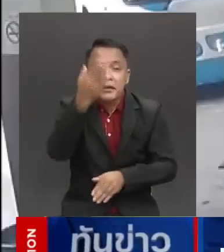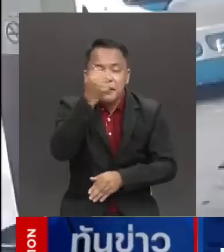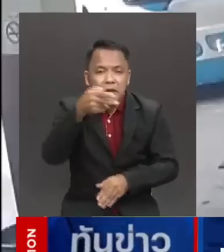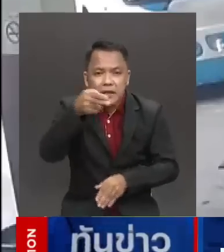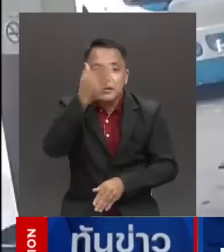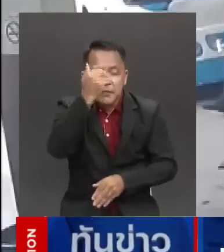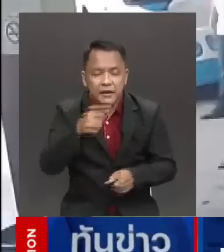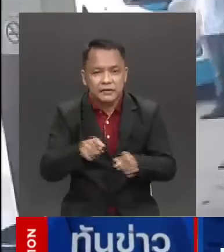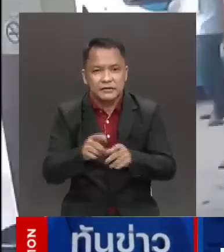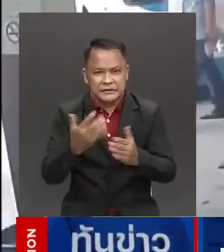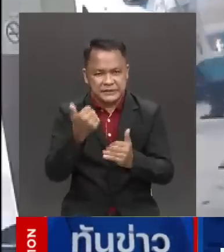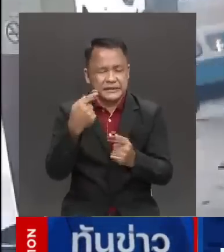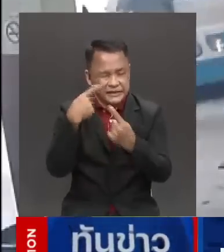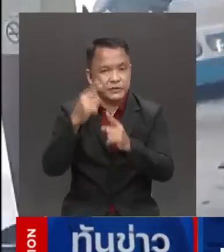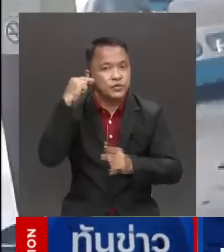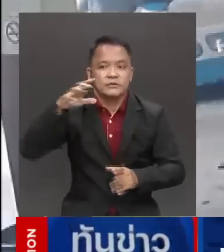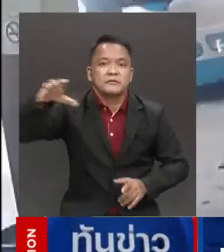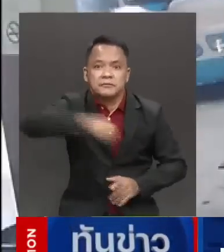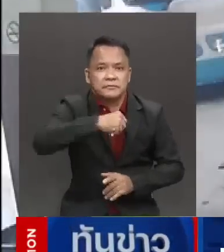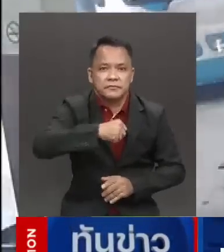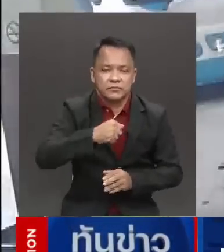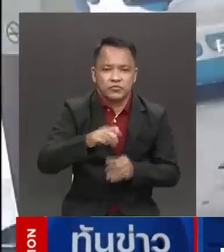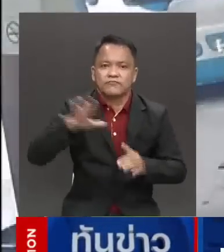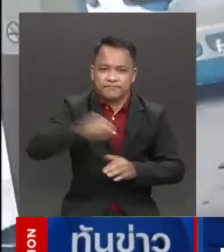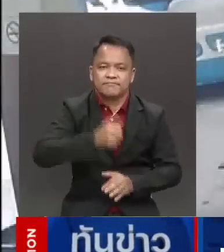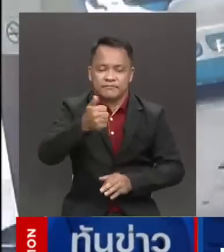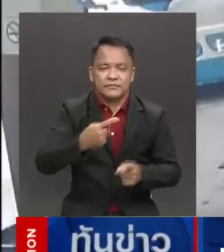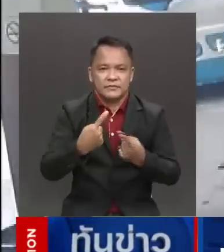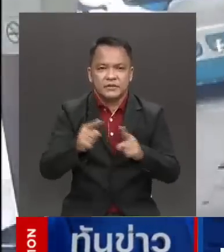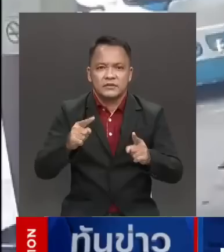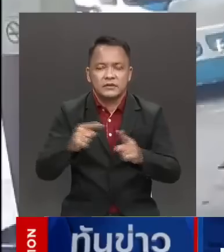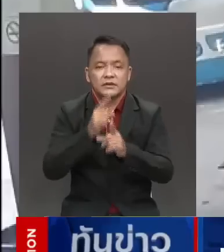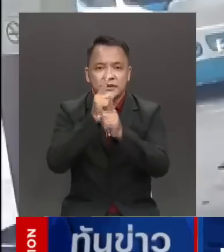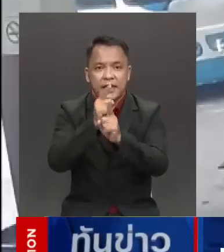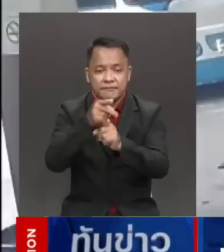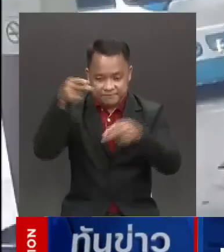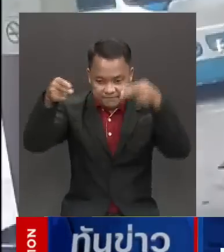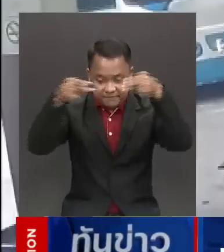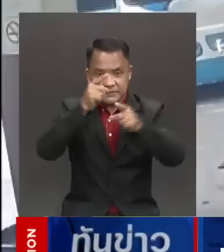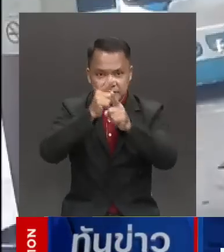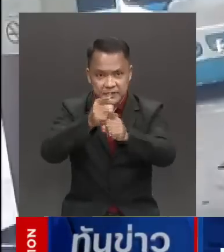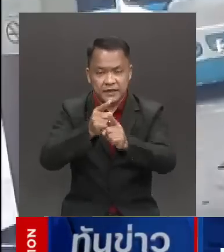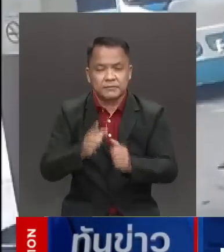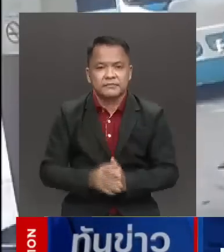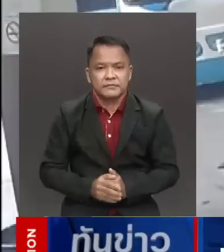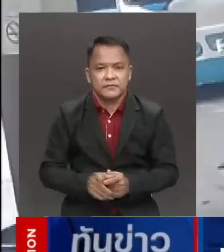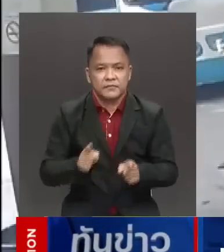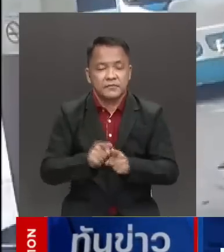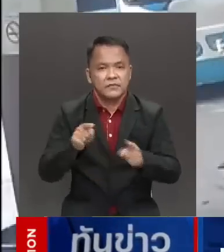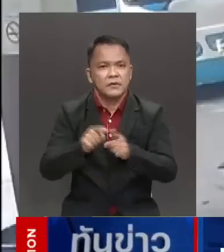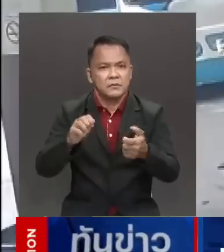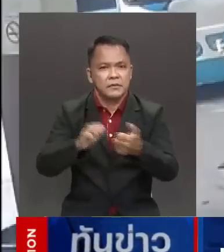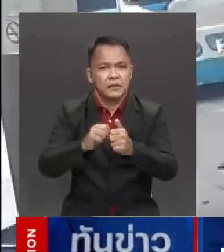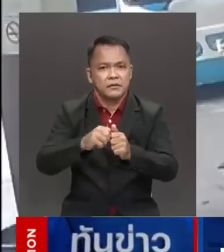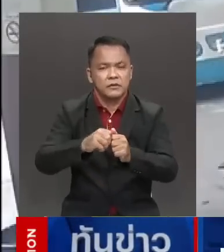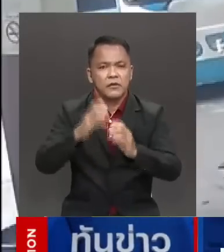บบนี้ค่ะดีนะที่เธอแย่งโทรศัพท์มือถือคืนมาได้เหตุการณ์ตามคลิปเนี่ยไม่น่าเชื่อนะคุณผู้ชมว่าจะเกิดที่